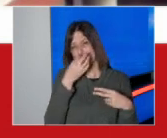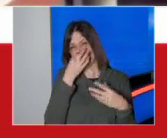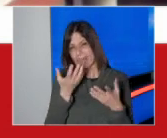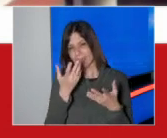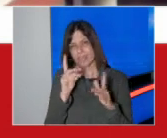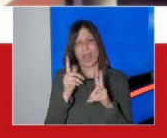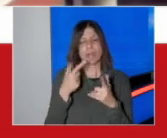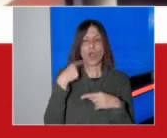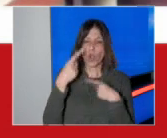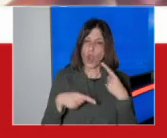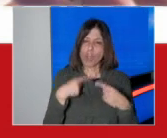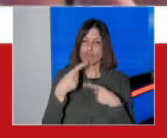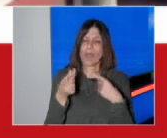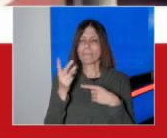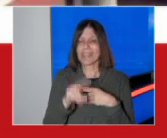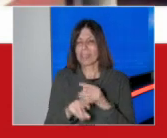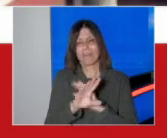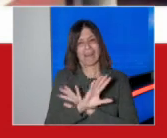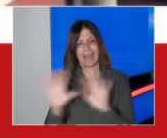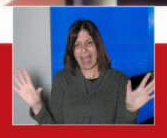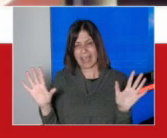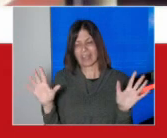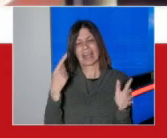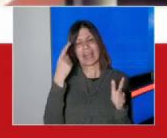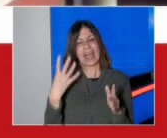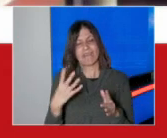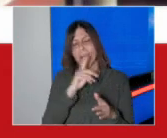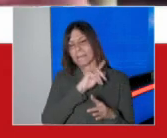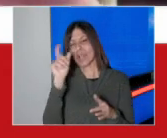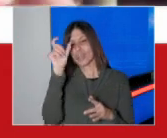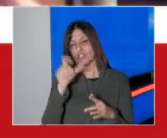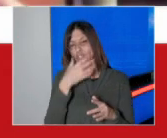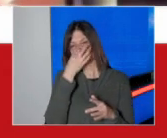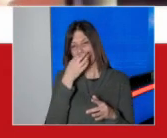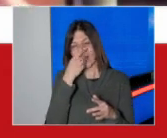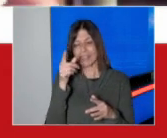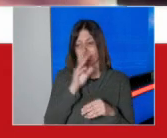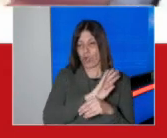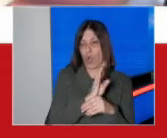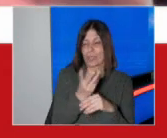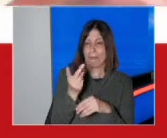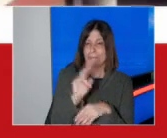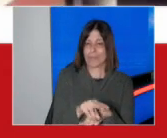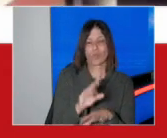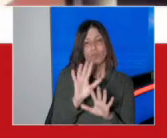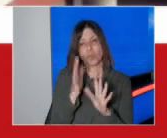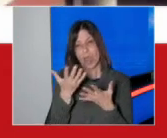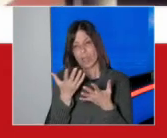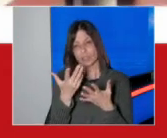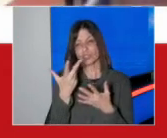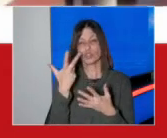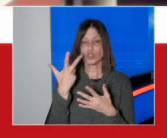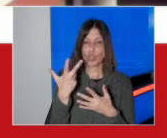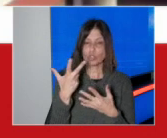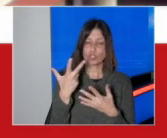חושב שכל שנה מתים רק, סליחה על הביטוי, 250,000 איש משפעת, בעוד שבקורונה מתו אולי